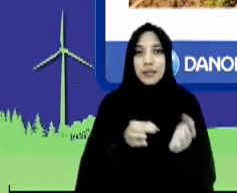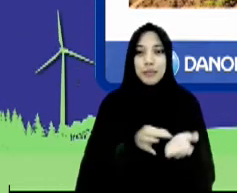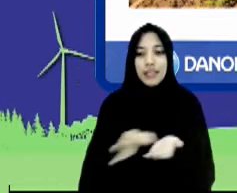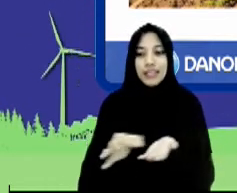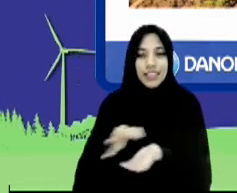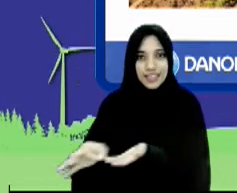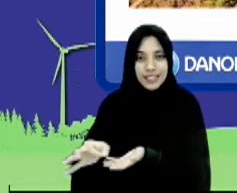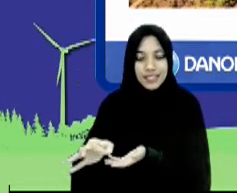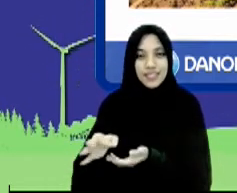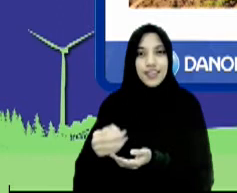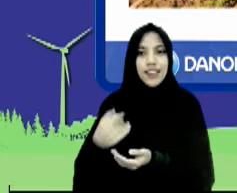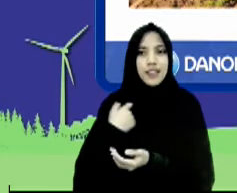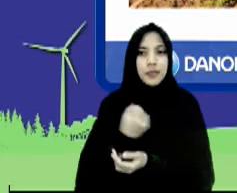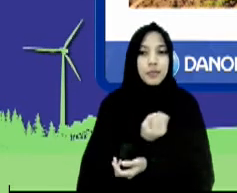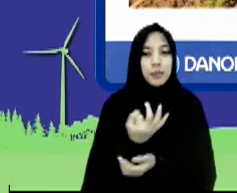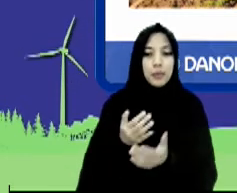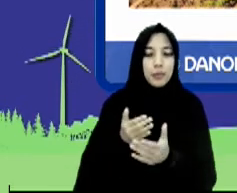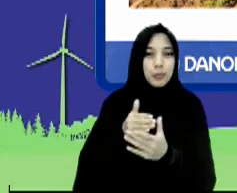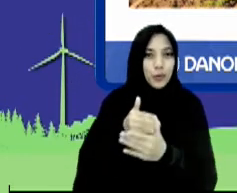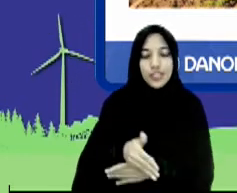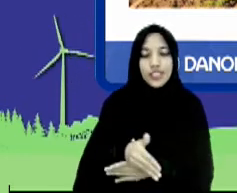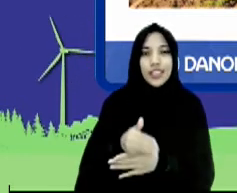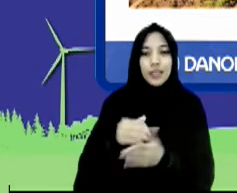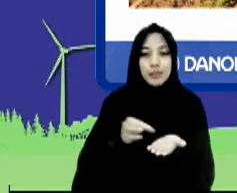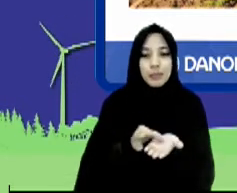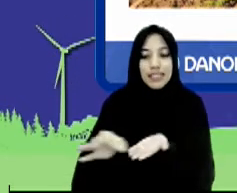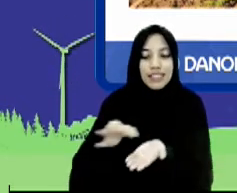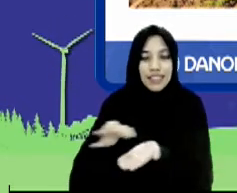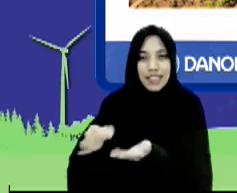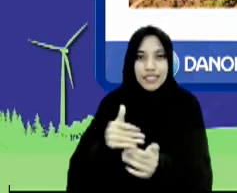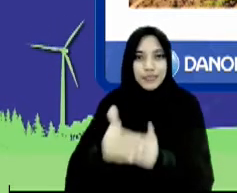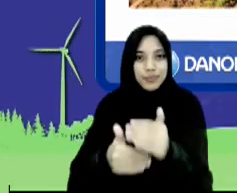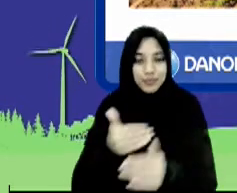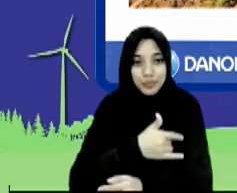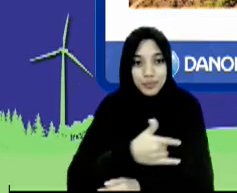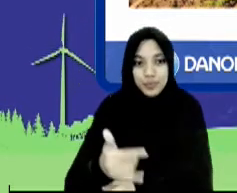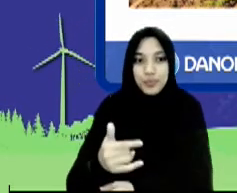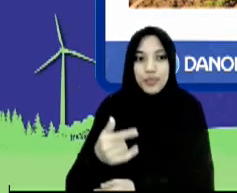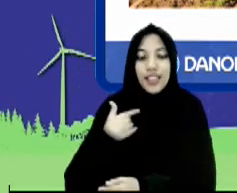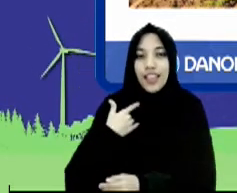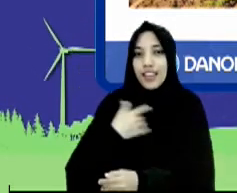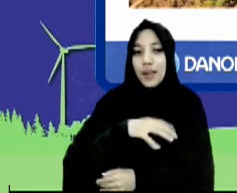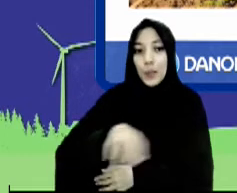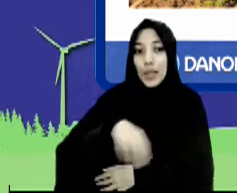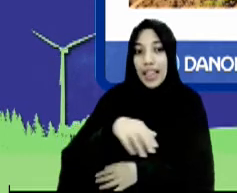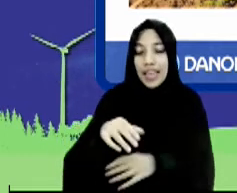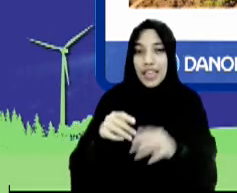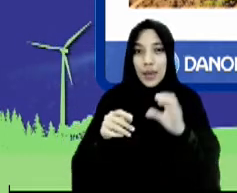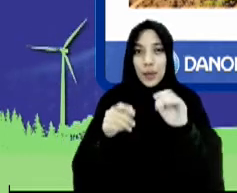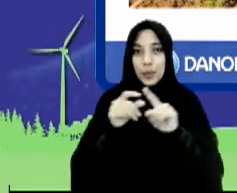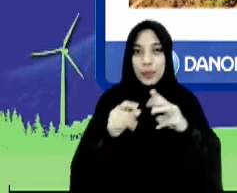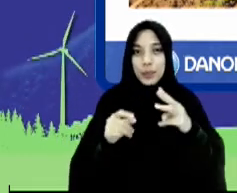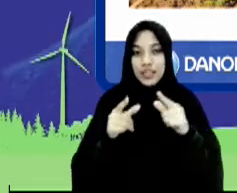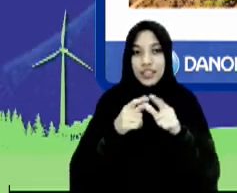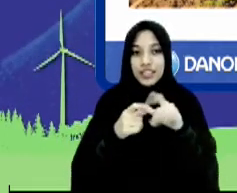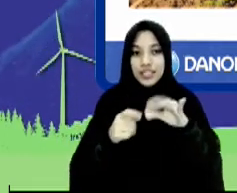beberapa proek terkait pertanian berkelanjutan yang kita lakukan di sekitar eh apa wilayah eh operasional kita dan saat ini mungkin